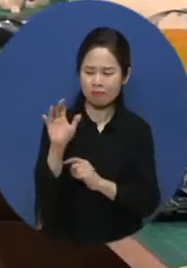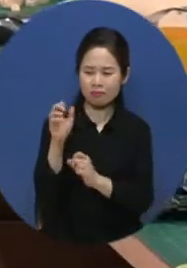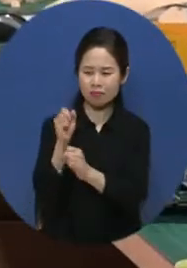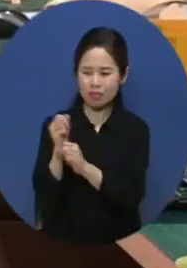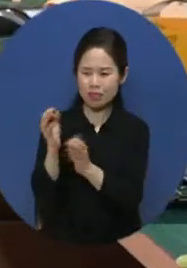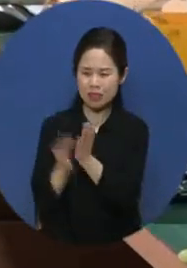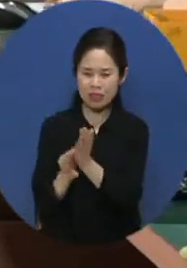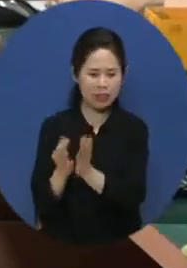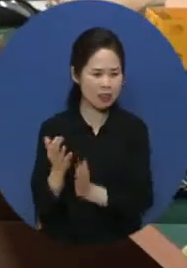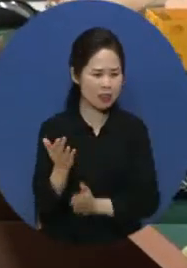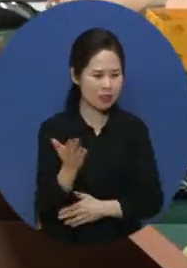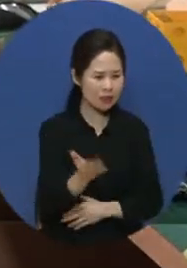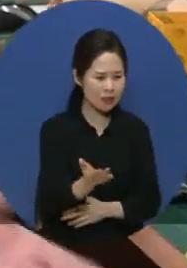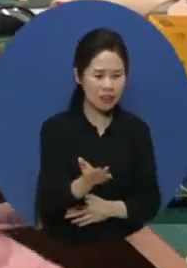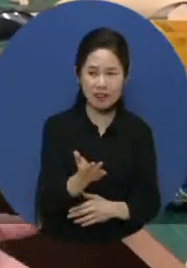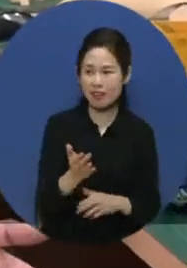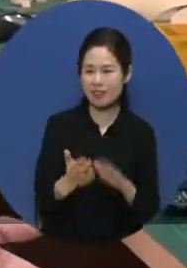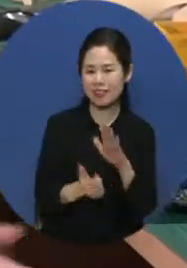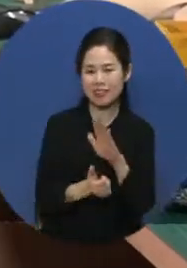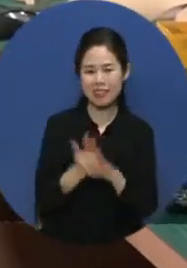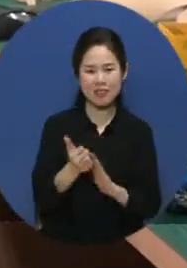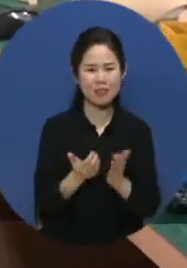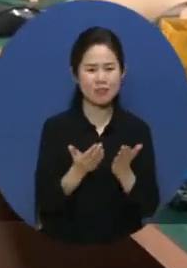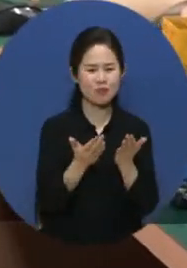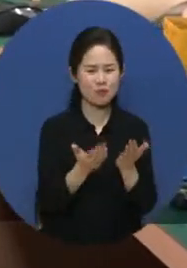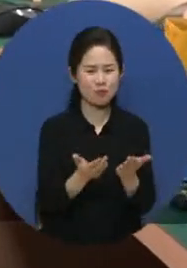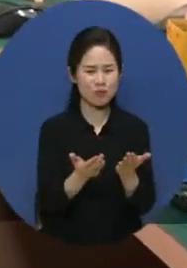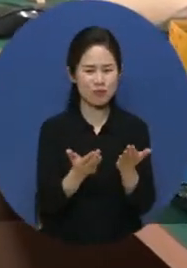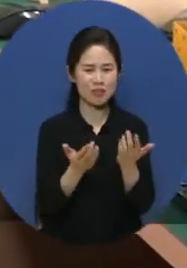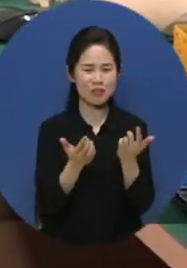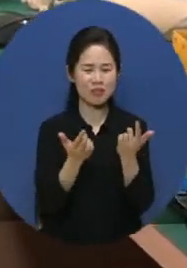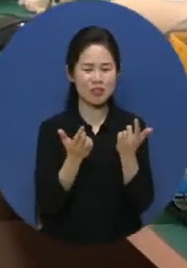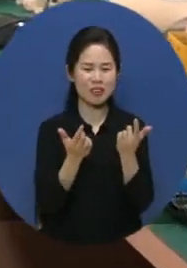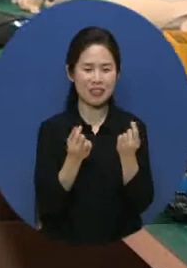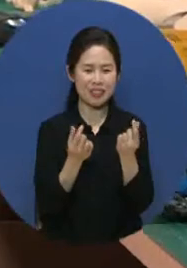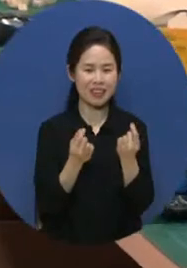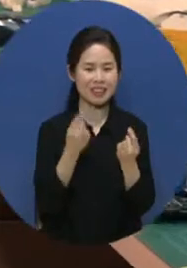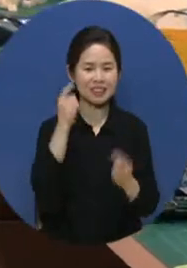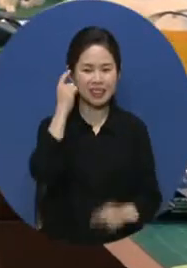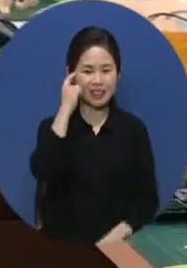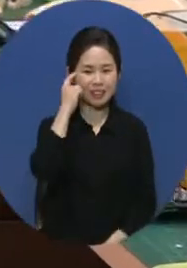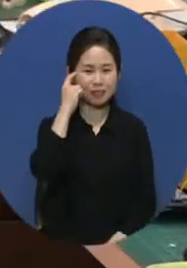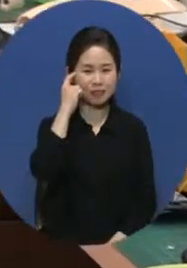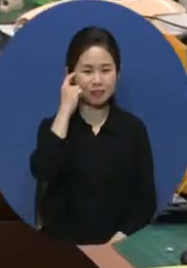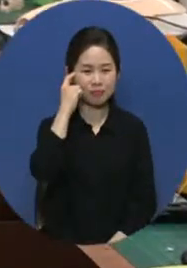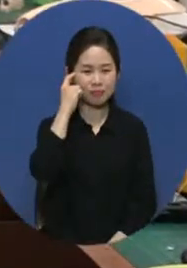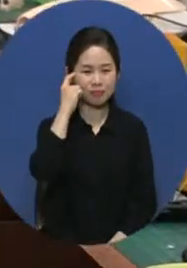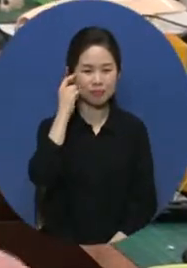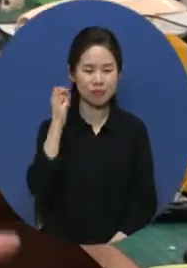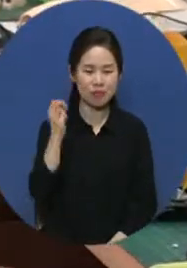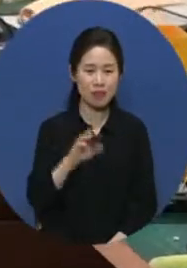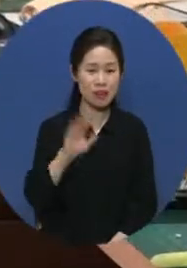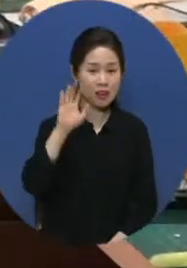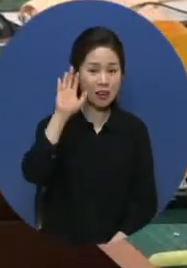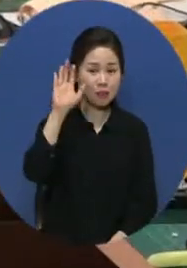줄기의 희망을 드릴 수 있지 않나 하는 생각도 들고 그리고 앞으로 더 개발이 되면은 이제